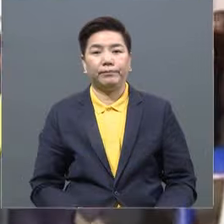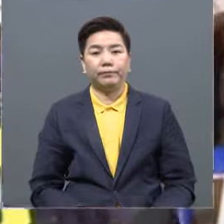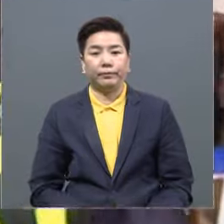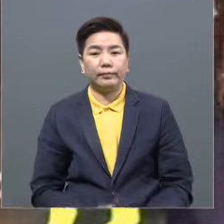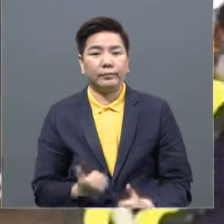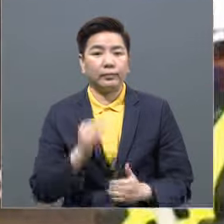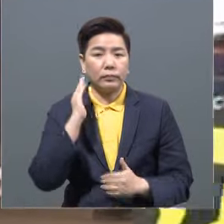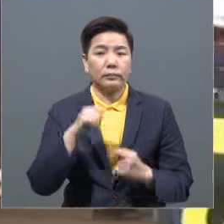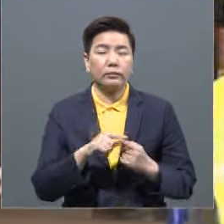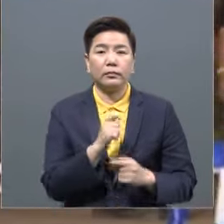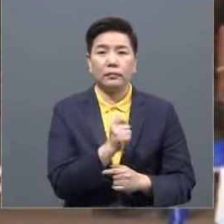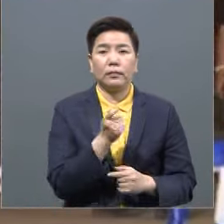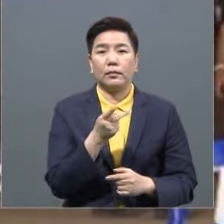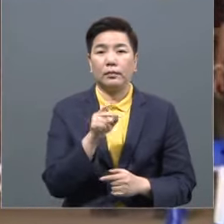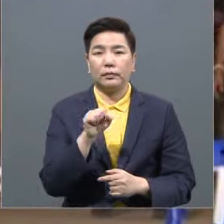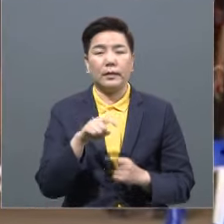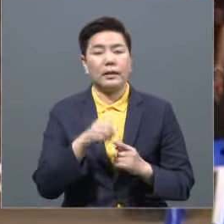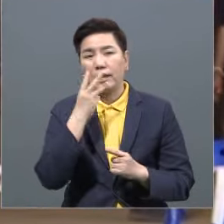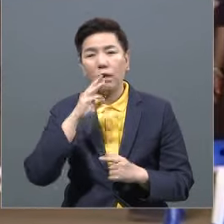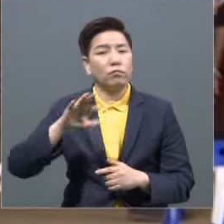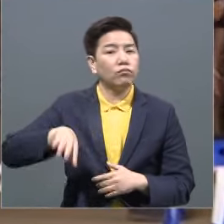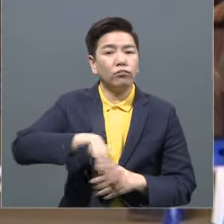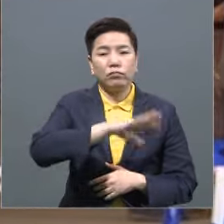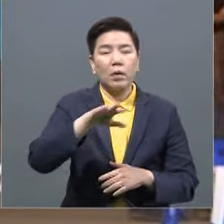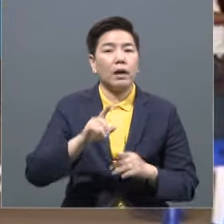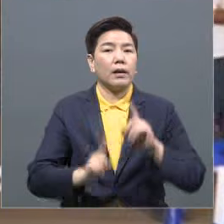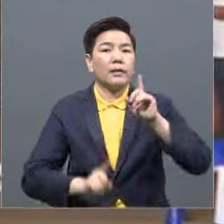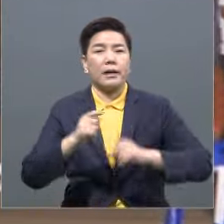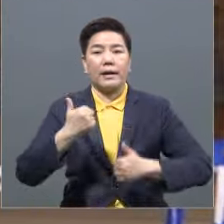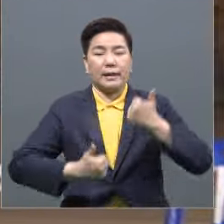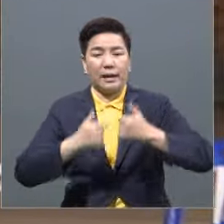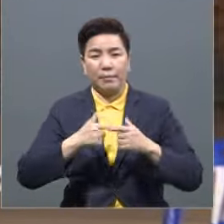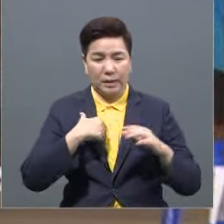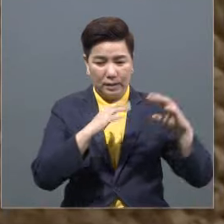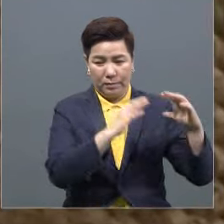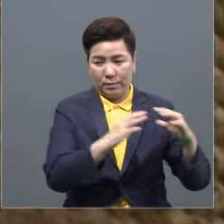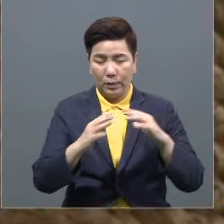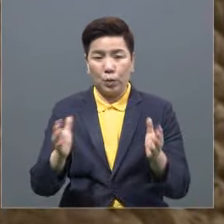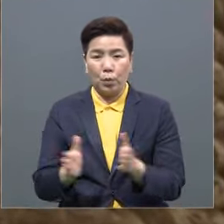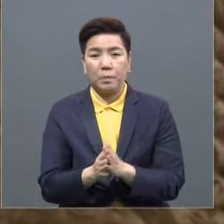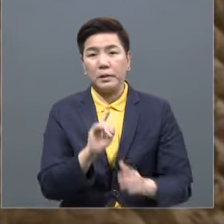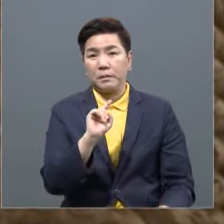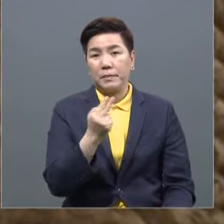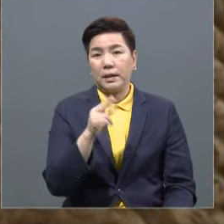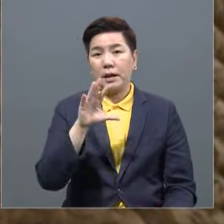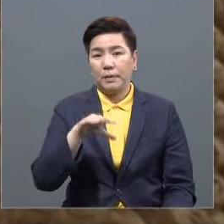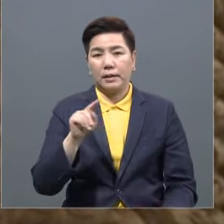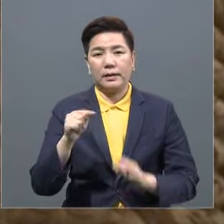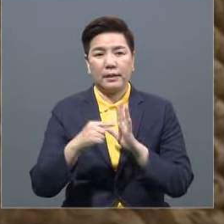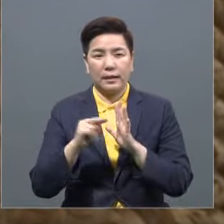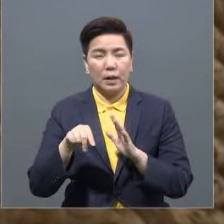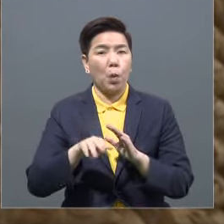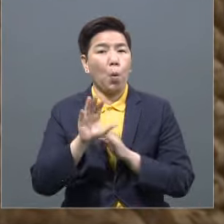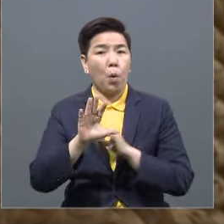หลังจากนี้ครับอกส.จะประกาศประมูลข้าวจากโครงการรับจำนำ2โกดังนี้นะครับรวม 15,000 ตันซึ่งเป็นข้าวสาร